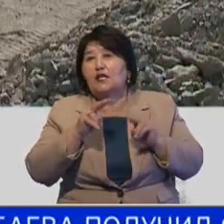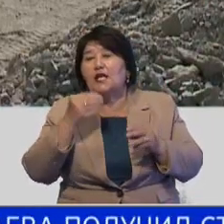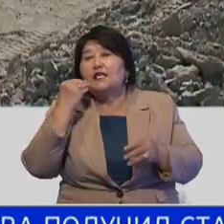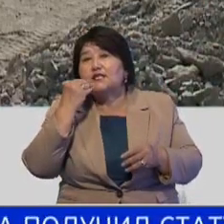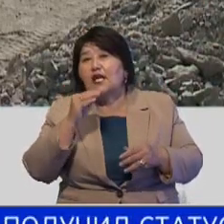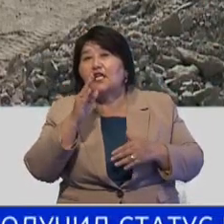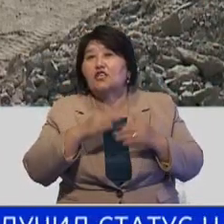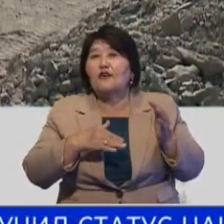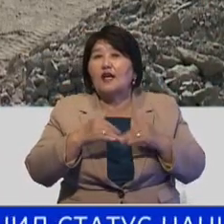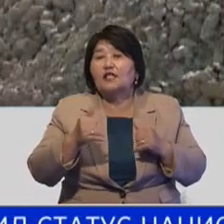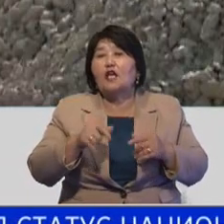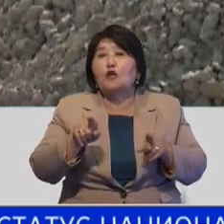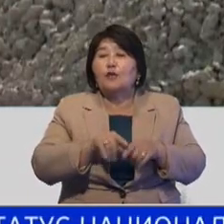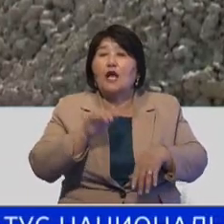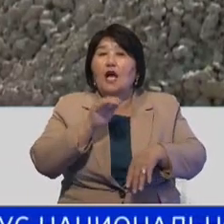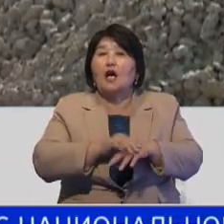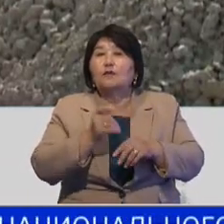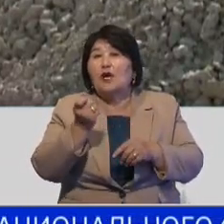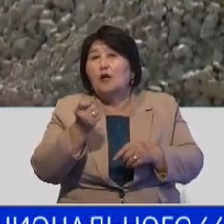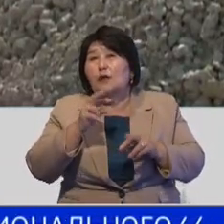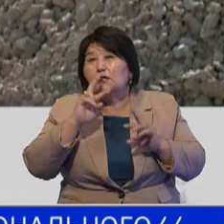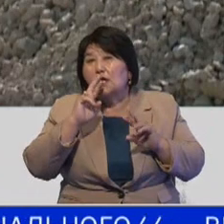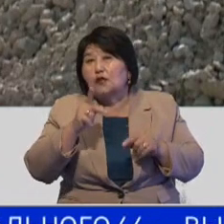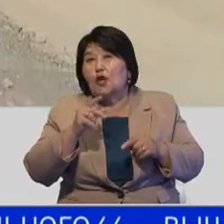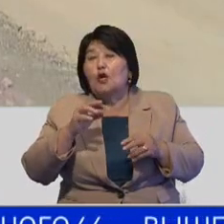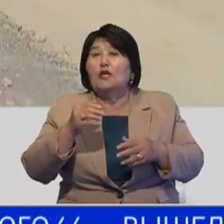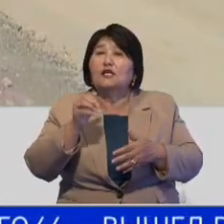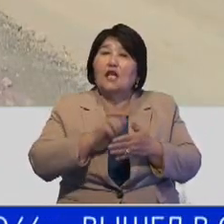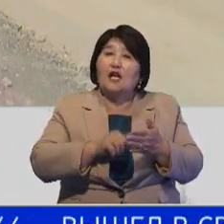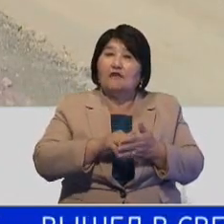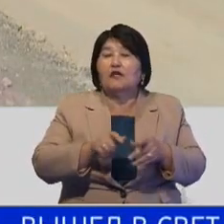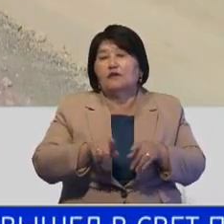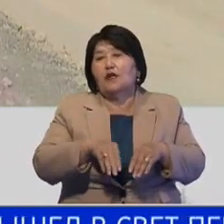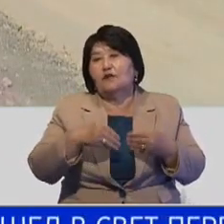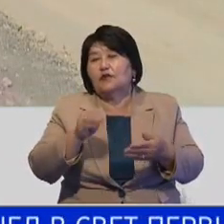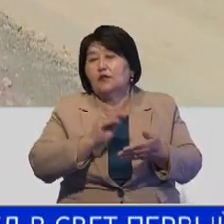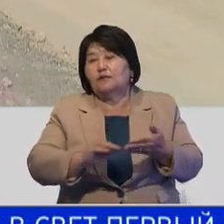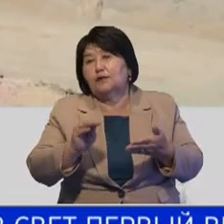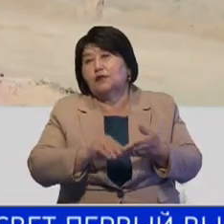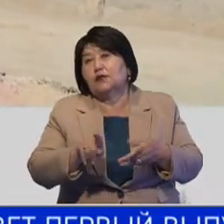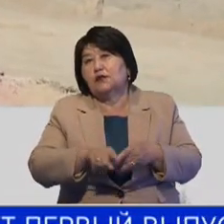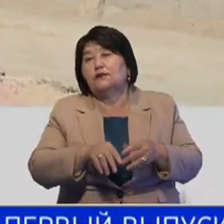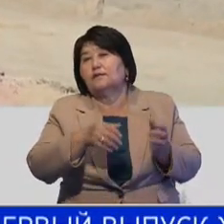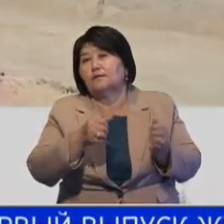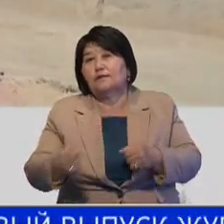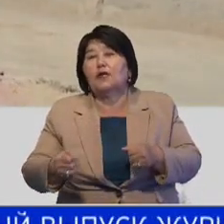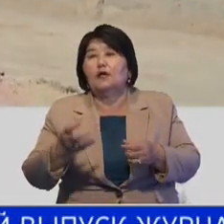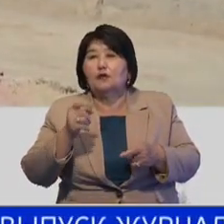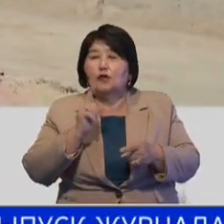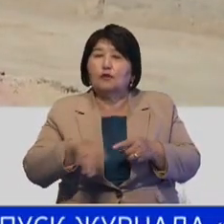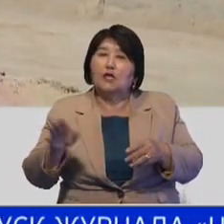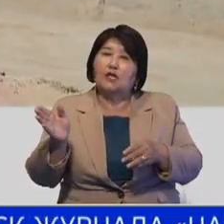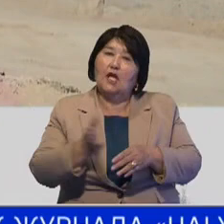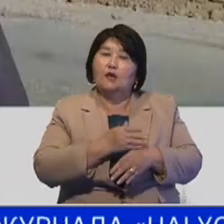качеством строительства при обнаружении малейшего отклонения от нормы и дефектов выдаются предписания и отслеживается незамедлительное